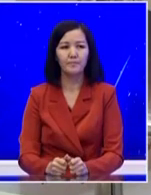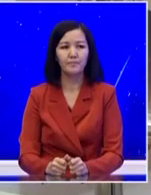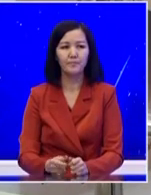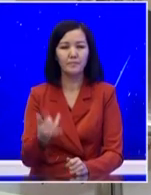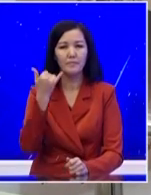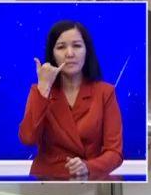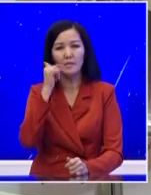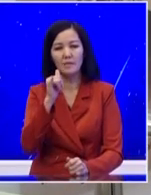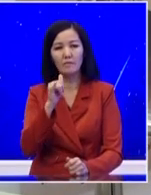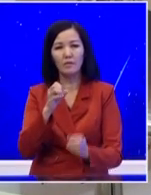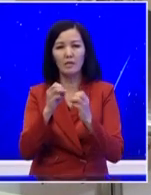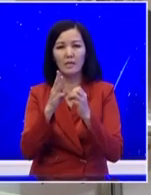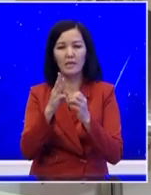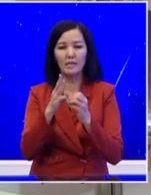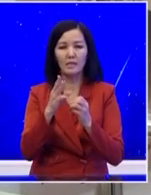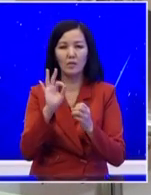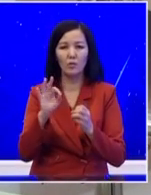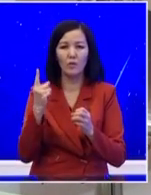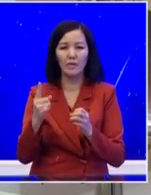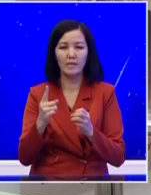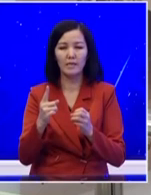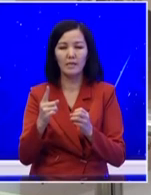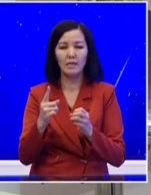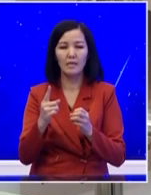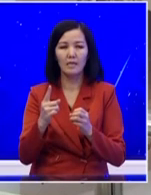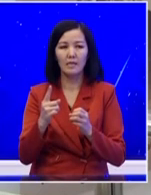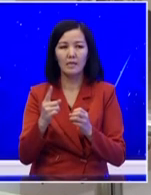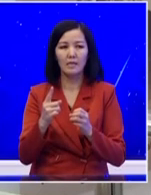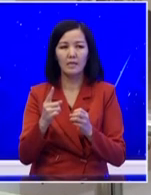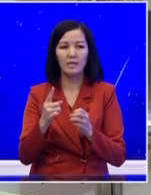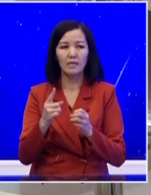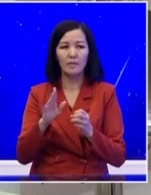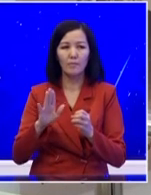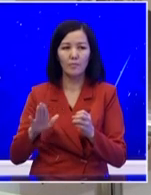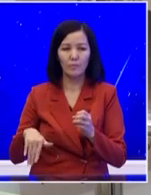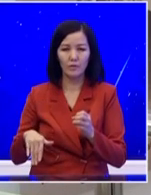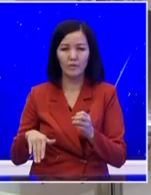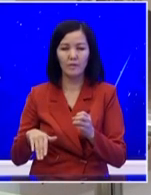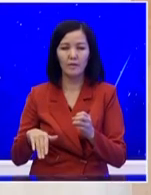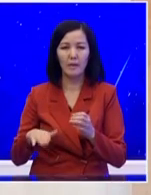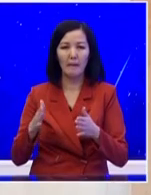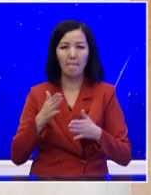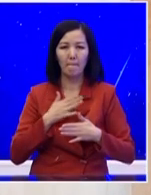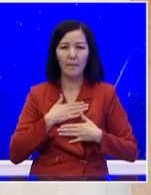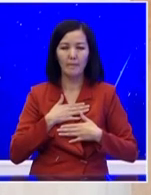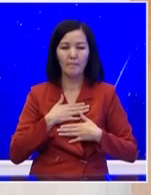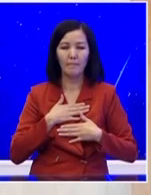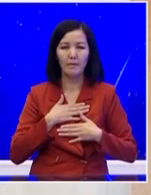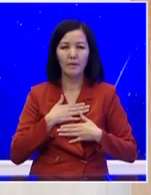Звонит на 1301 на горячую линию. После того мы